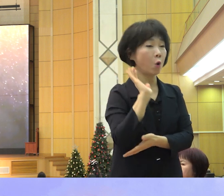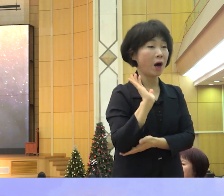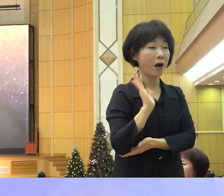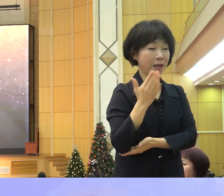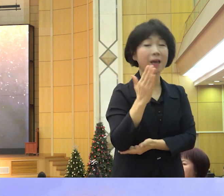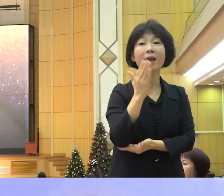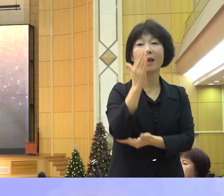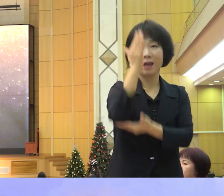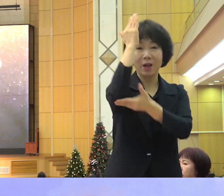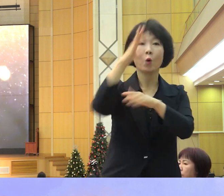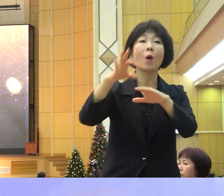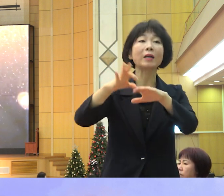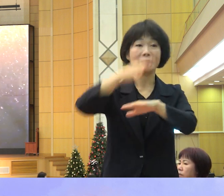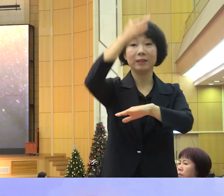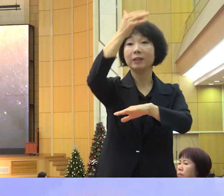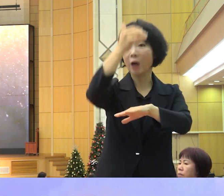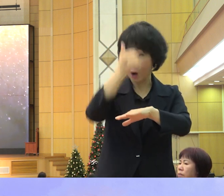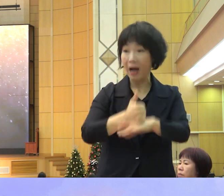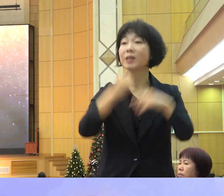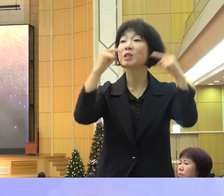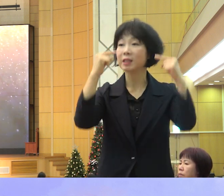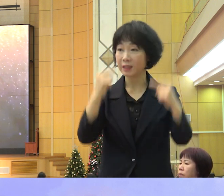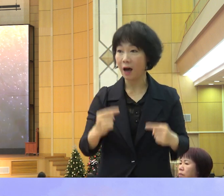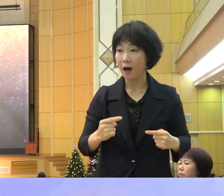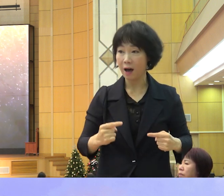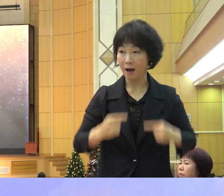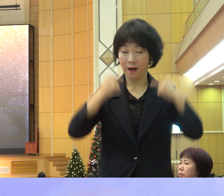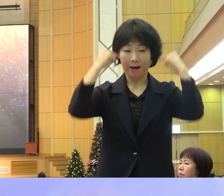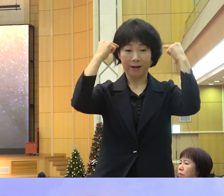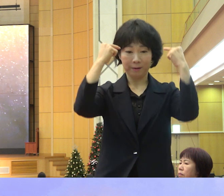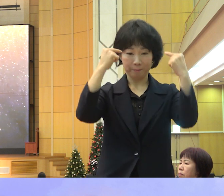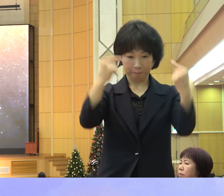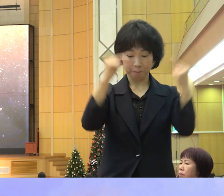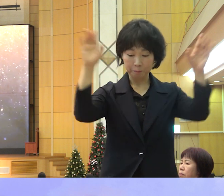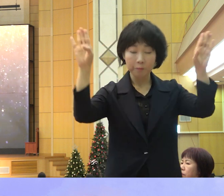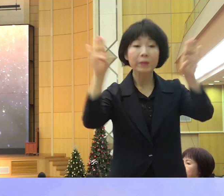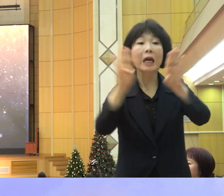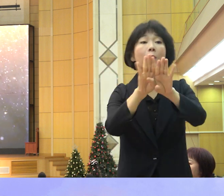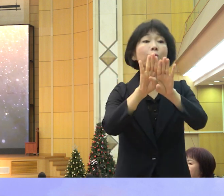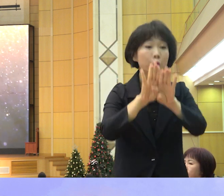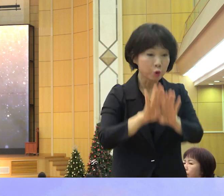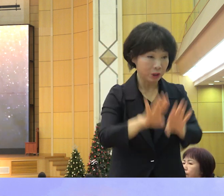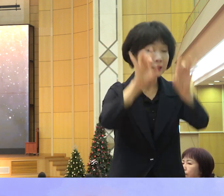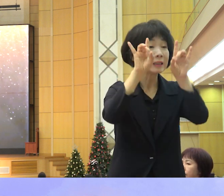들어가시도록. 영광의 왕 문들아 머리 들어라.